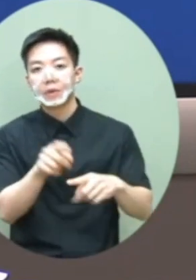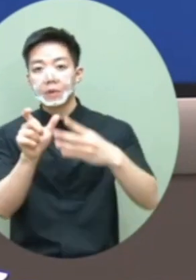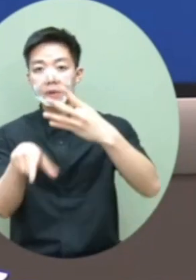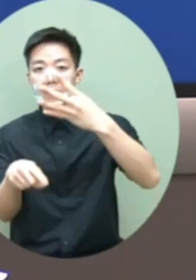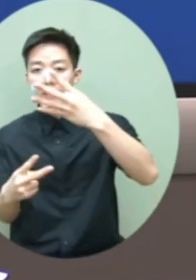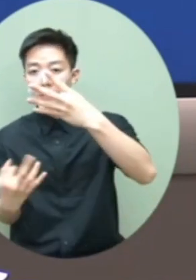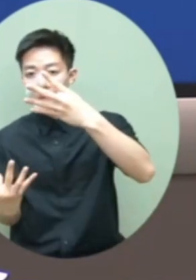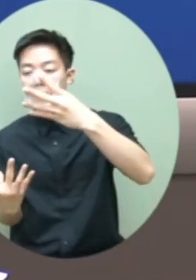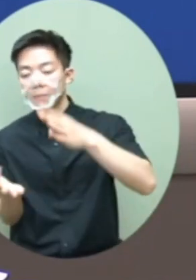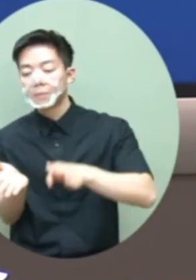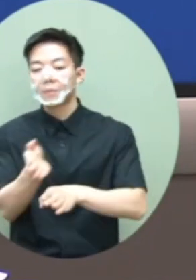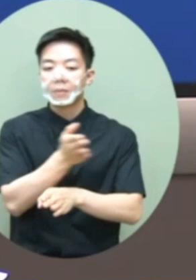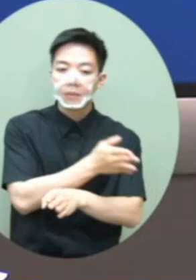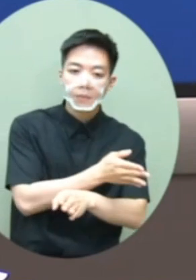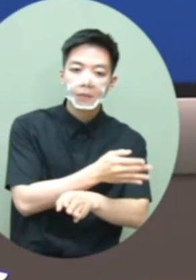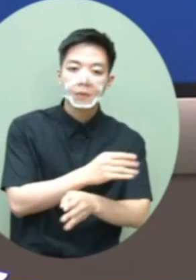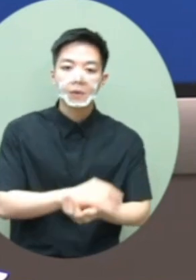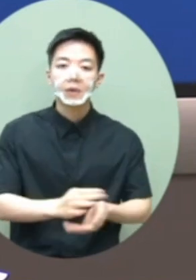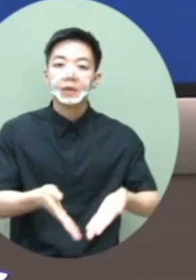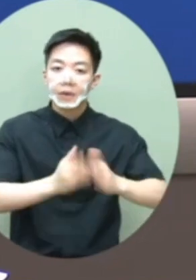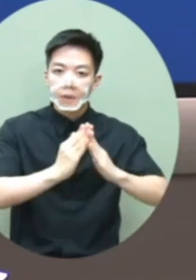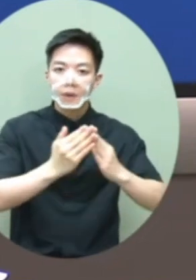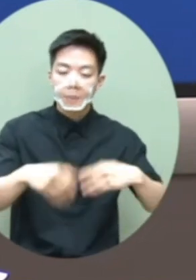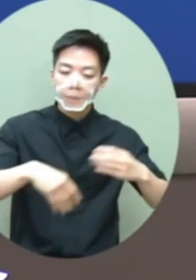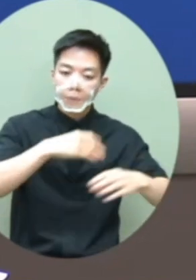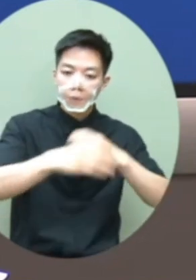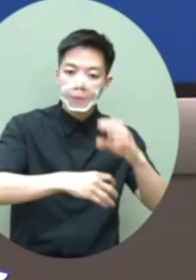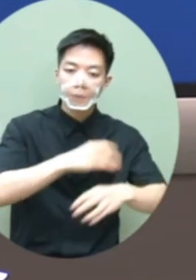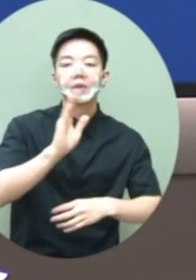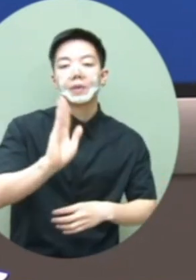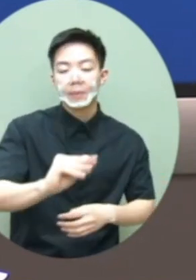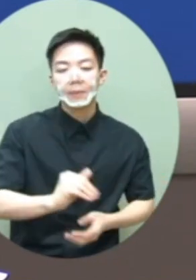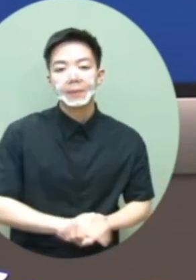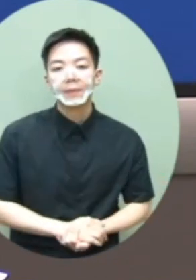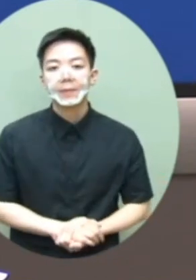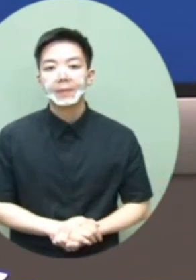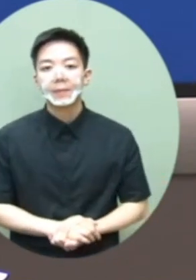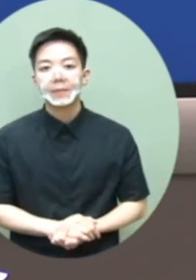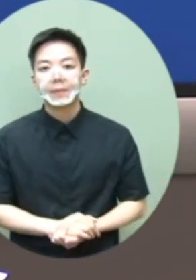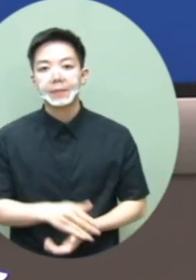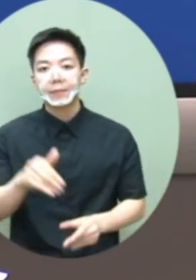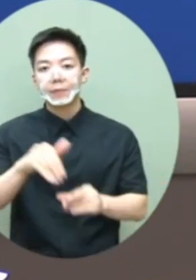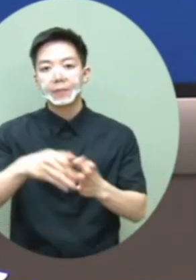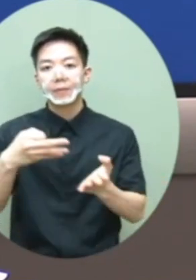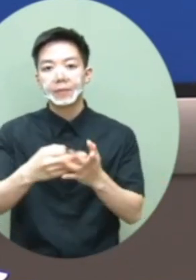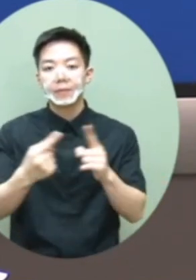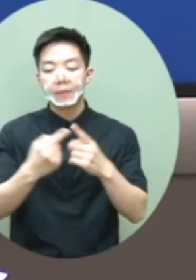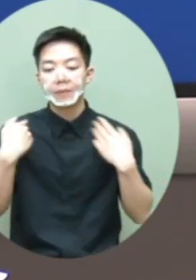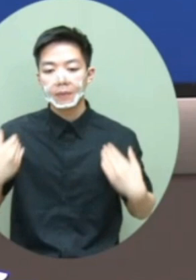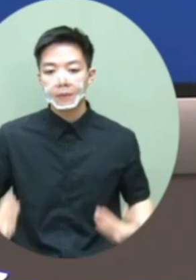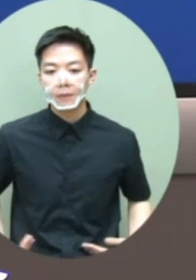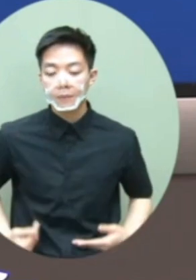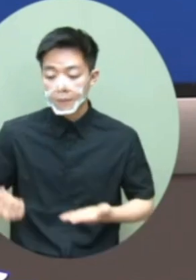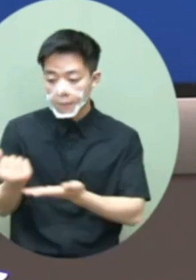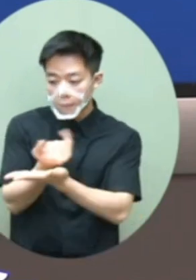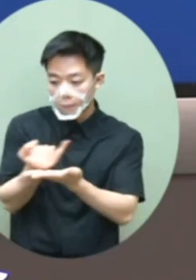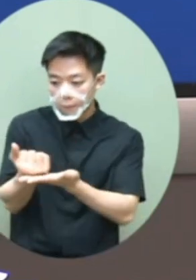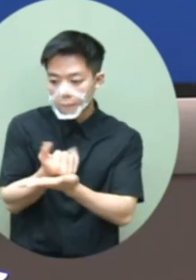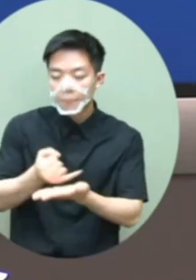之前咧係成立到開會嚟到確認參選人嘅候選資格。